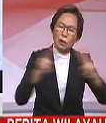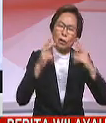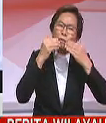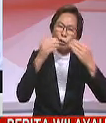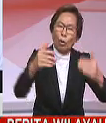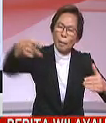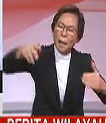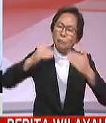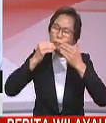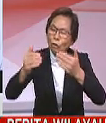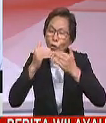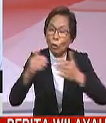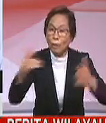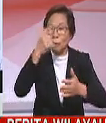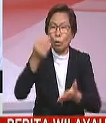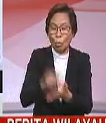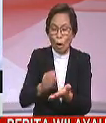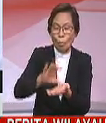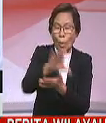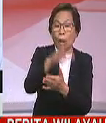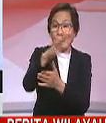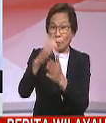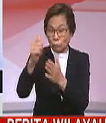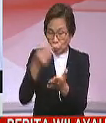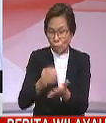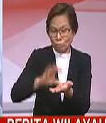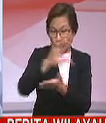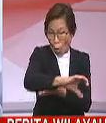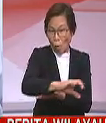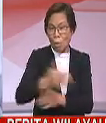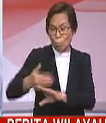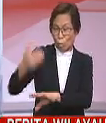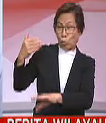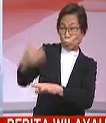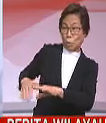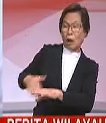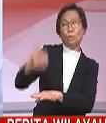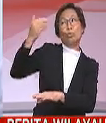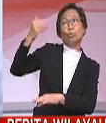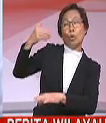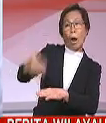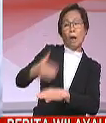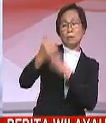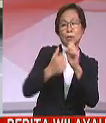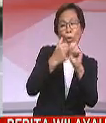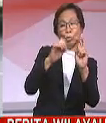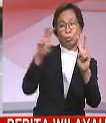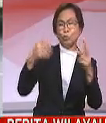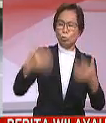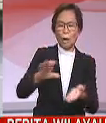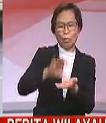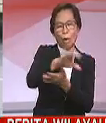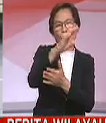Perdana Menteri yang mana telah memberi one-off ini. Dan sebelum ini pun pihak Perdana Menteri telah memberi RM500 untuk tahun lepas.